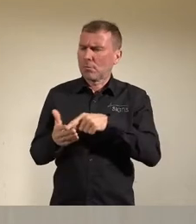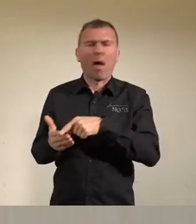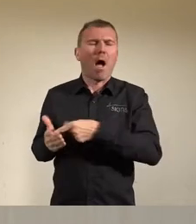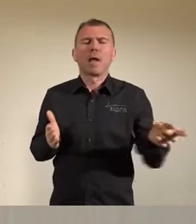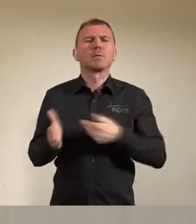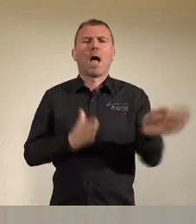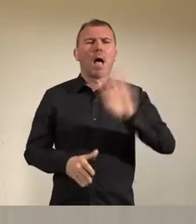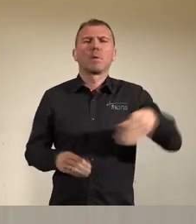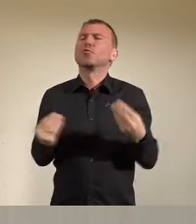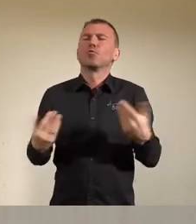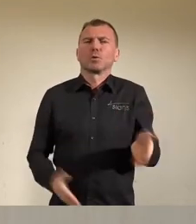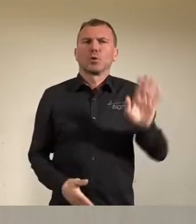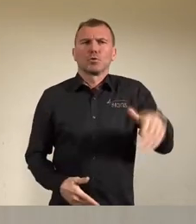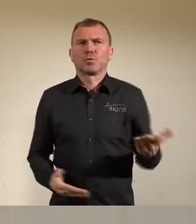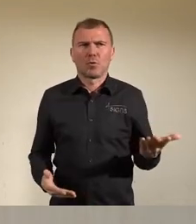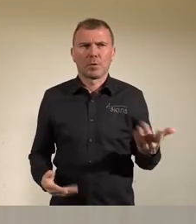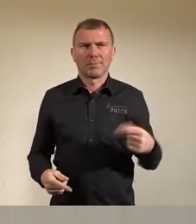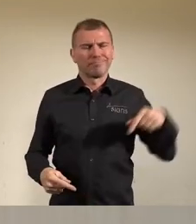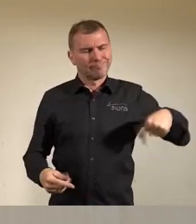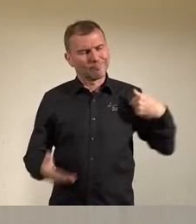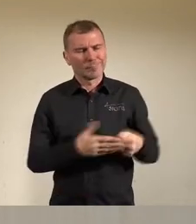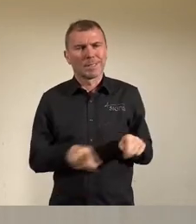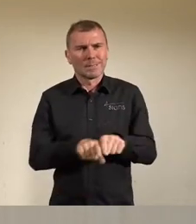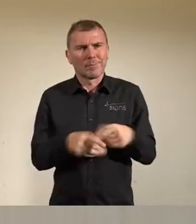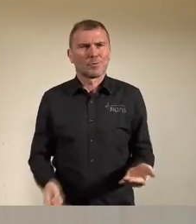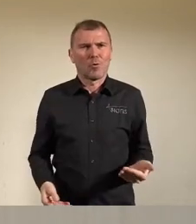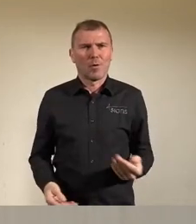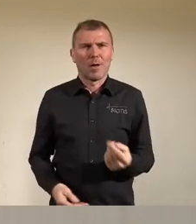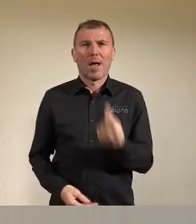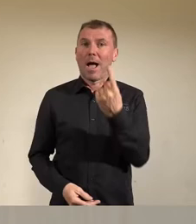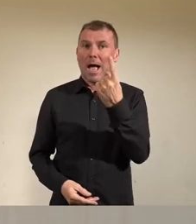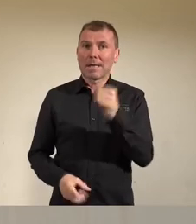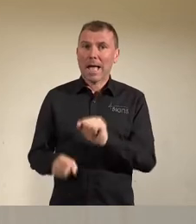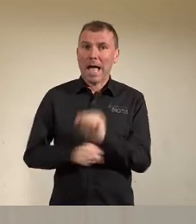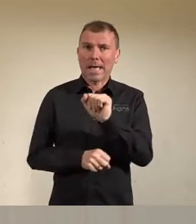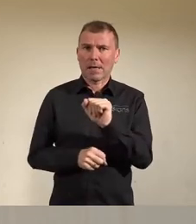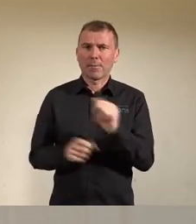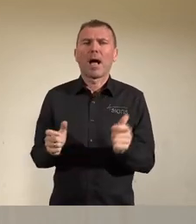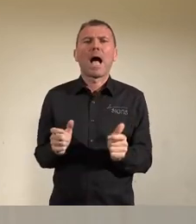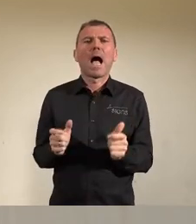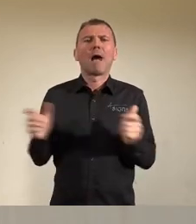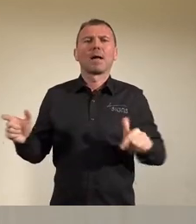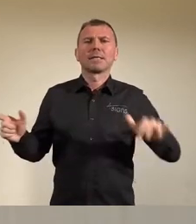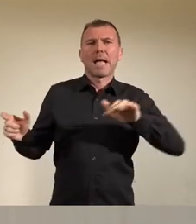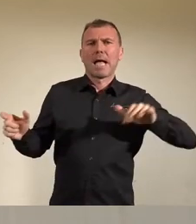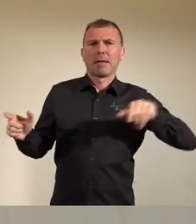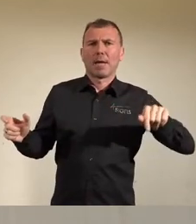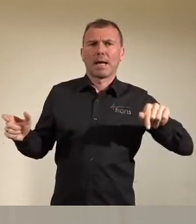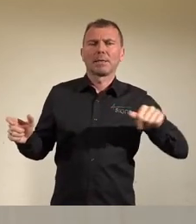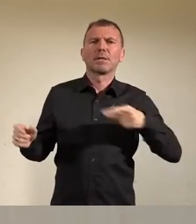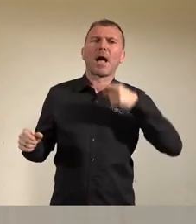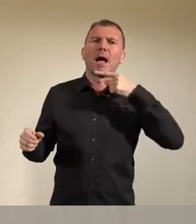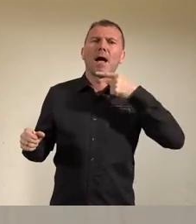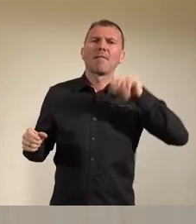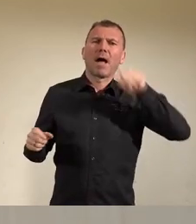abgelehnt. Genauso war es hier jetzt auch. Eine Eingabe war jetzt aus dem erweiterten Bereich von Fridays